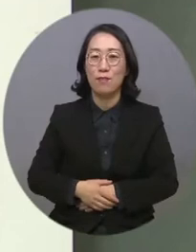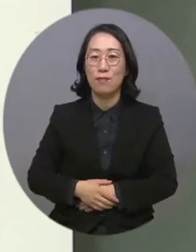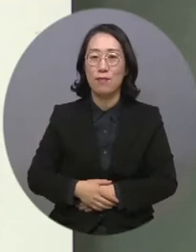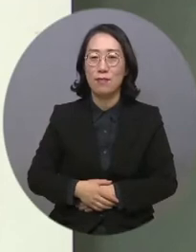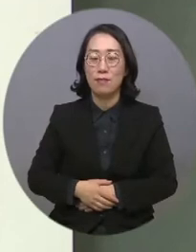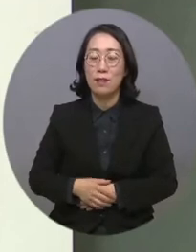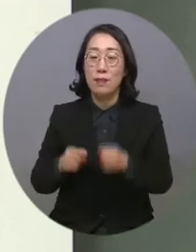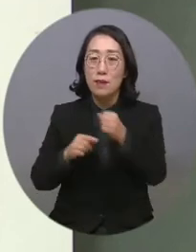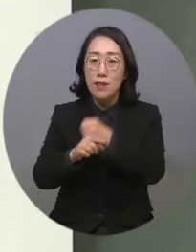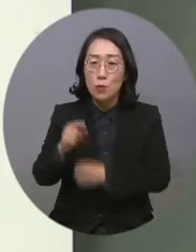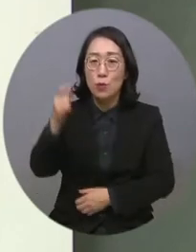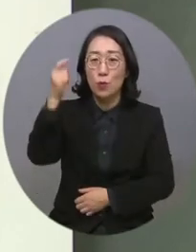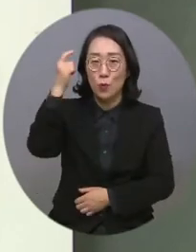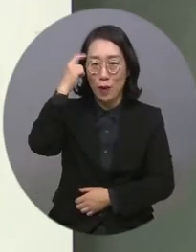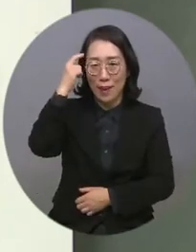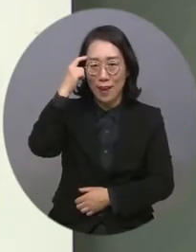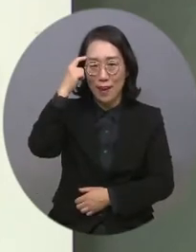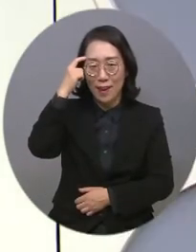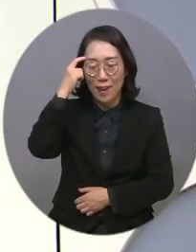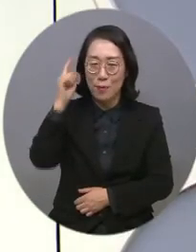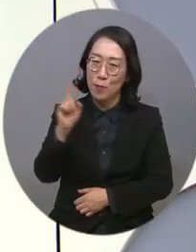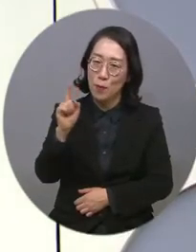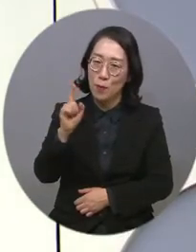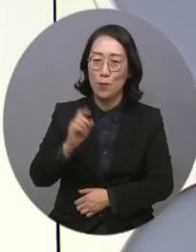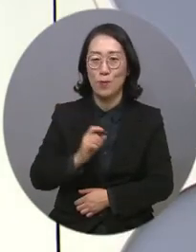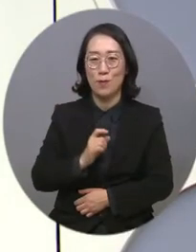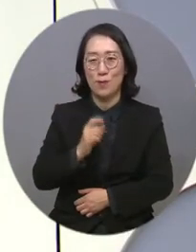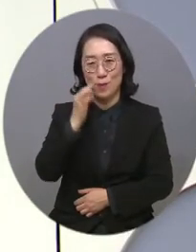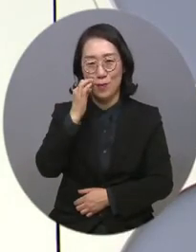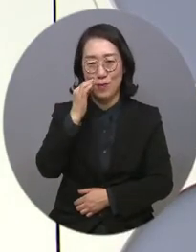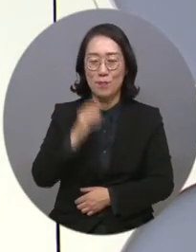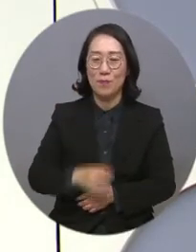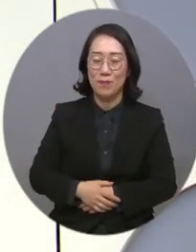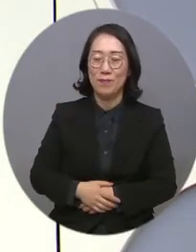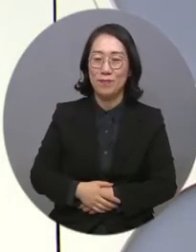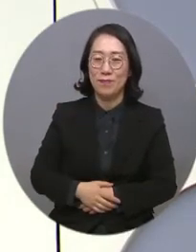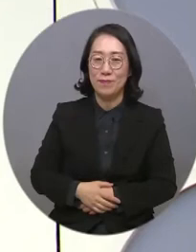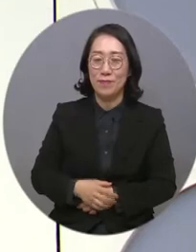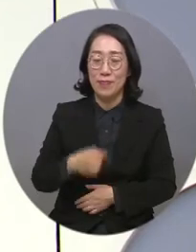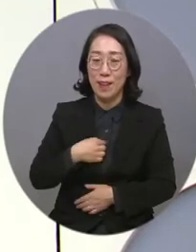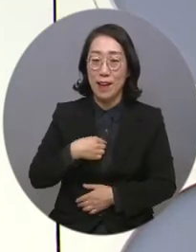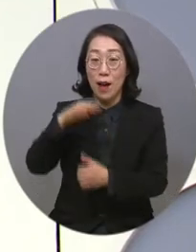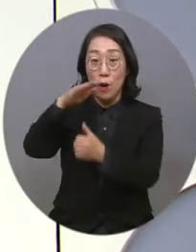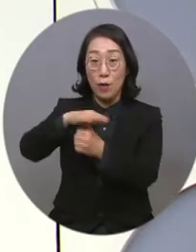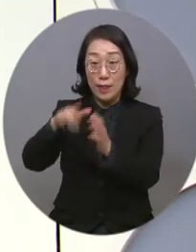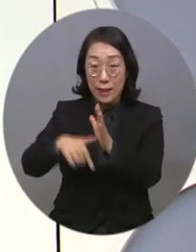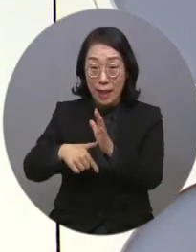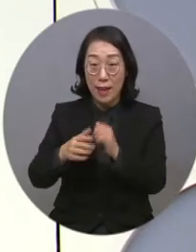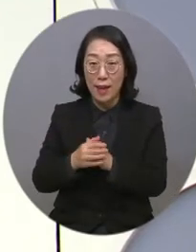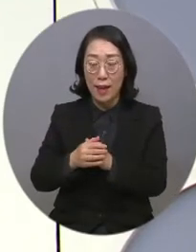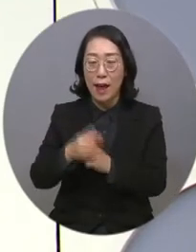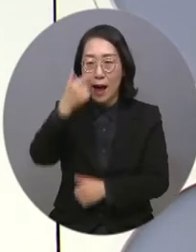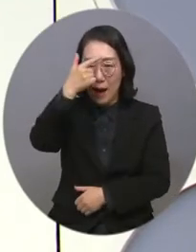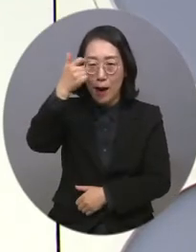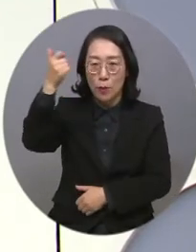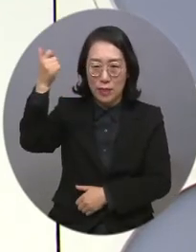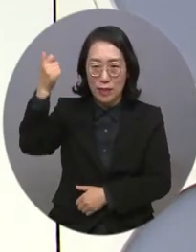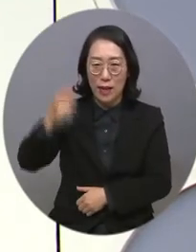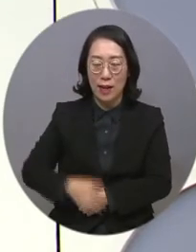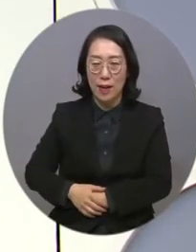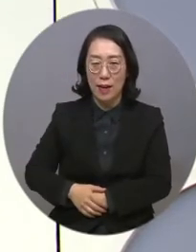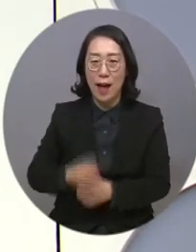이유가 어디에 있을까 궁금해요. 예, 뭐... 글쎄, 제가 어릴 때 그 서당의 할아버지가